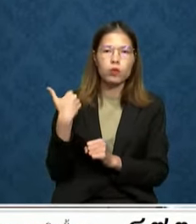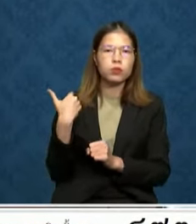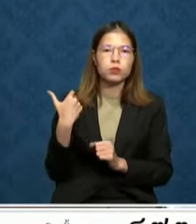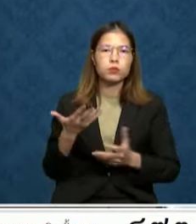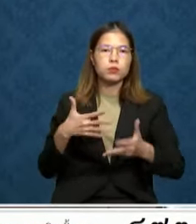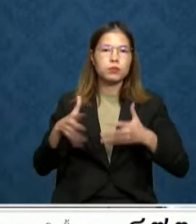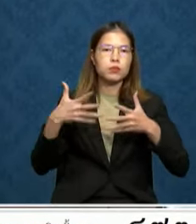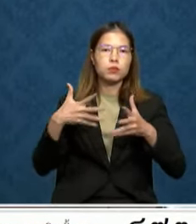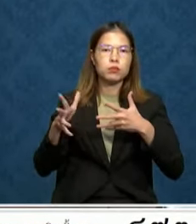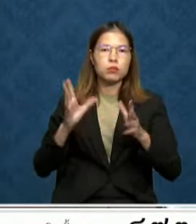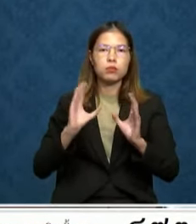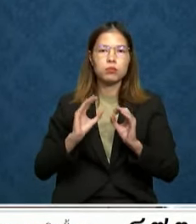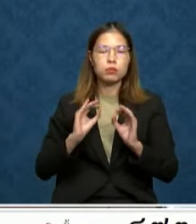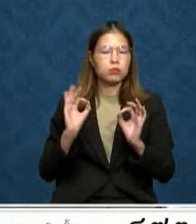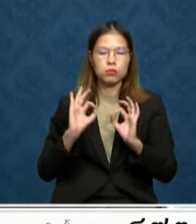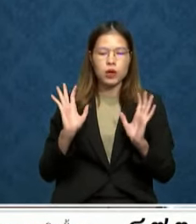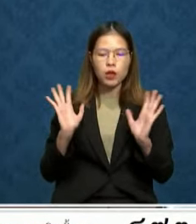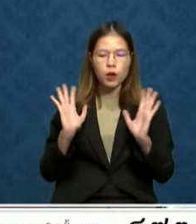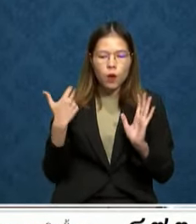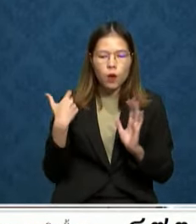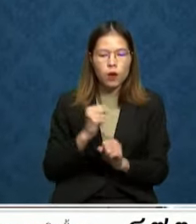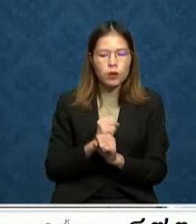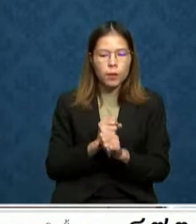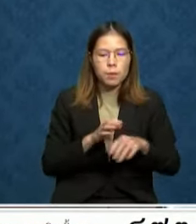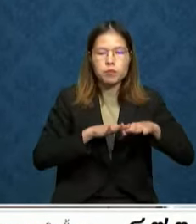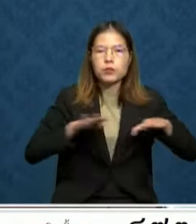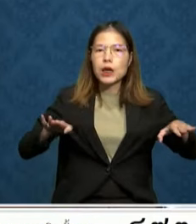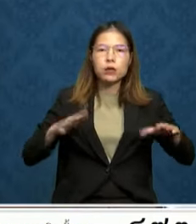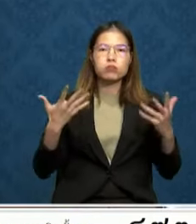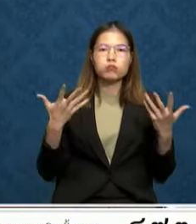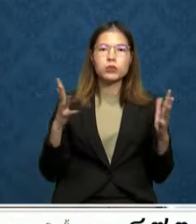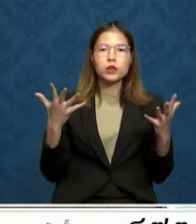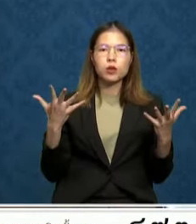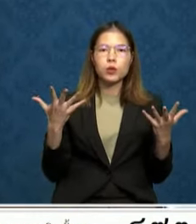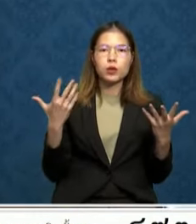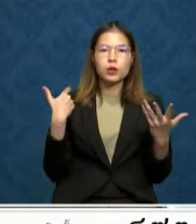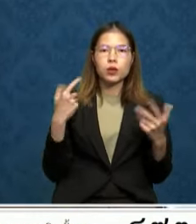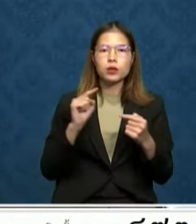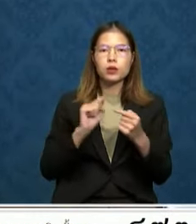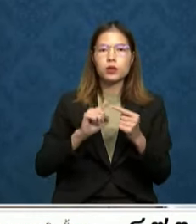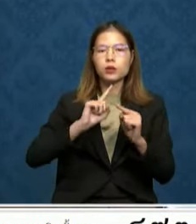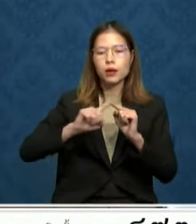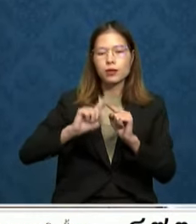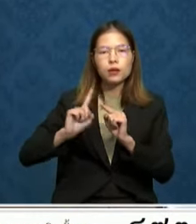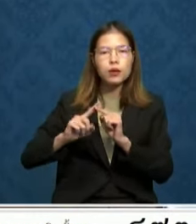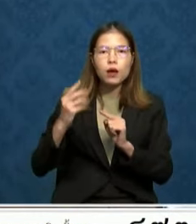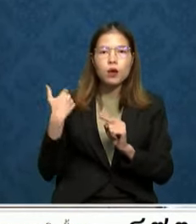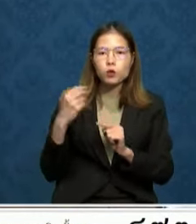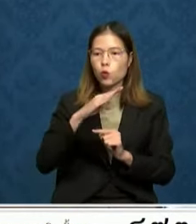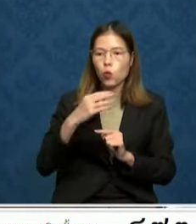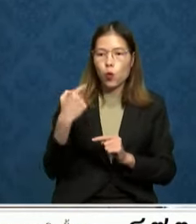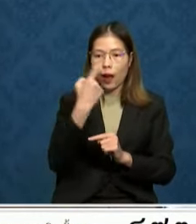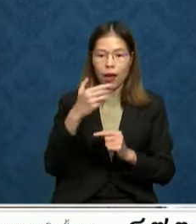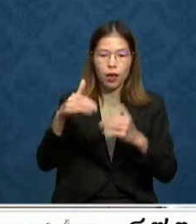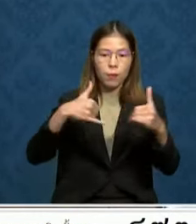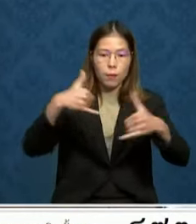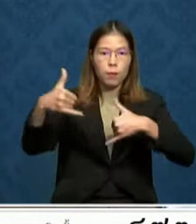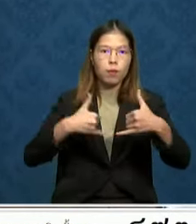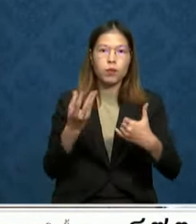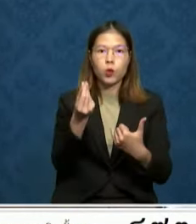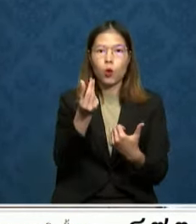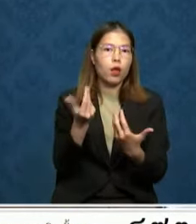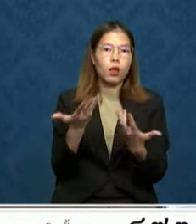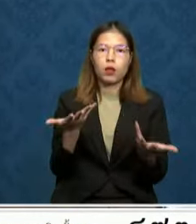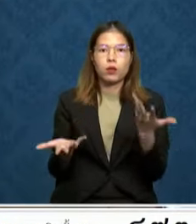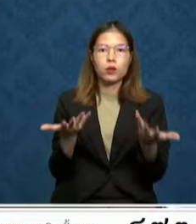ไม่เป็นไรเราไม่ต้องเซ็ตเป็สแนดาบ ไม่ต้เซตเป็บ์เอาไ้ไม่ตองมเปรเซ็เทศ ใครจะมาเท่าไร่ก็ได้แ่นอนนะคะ